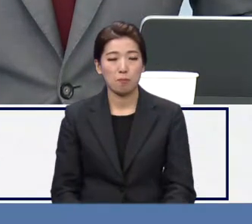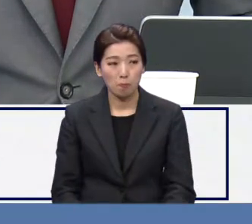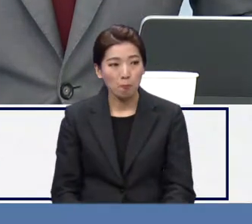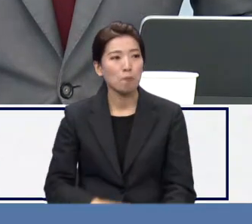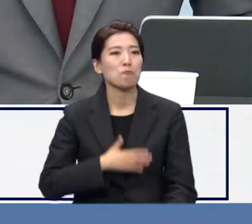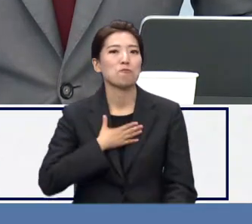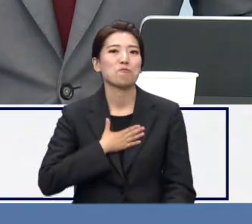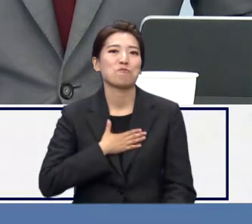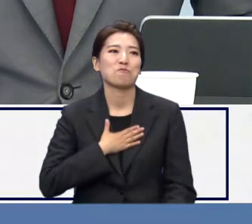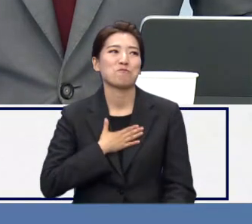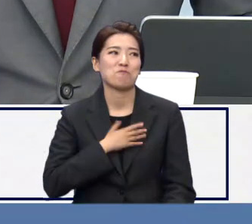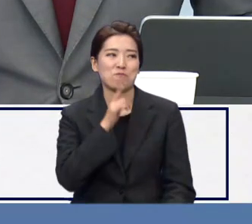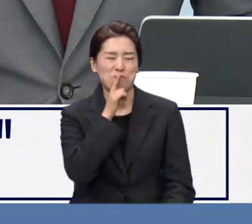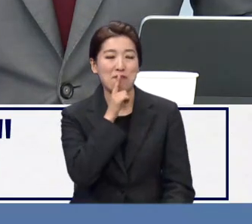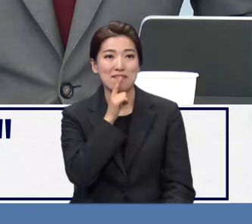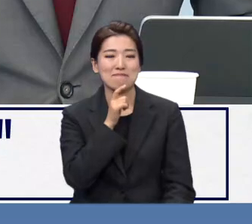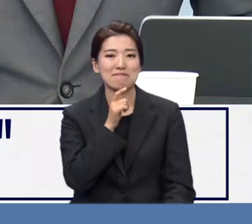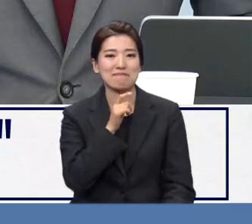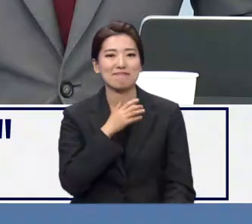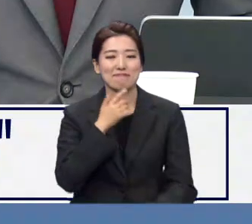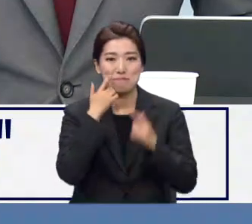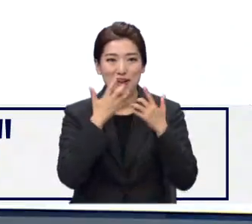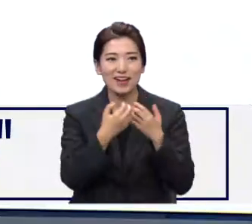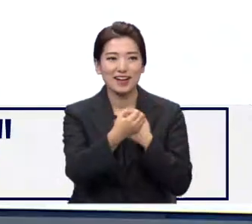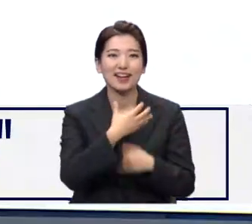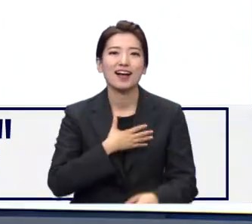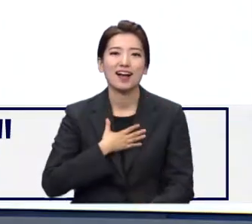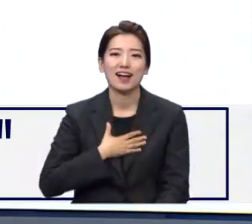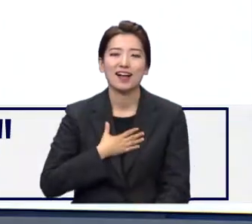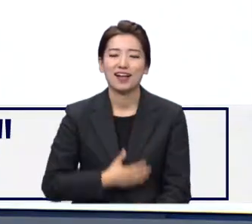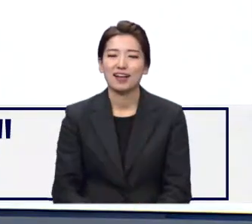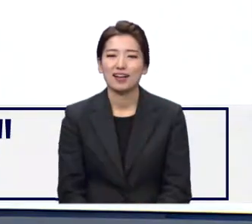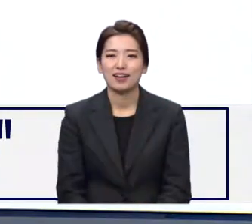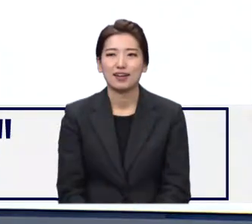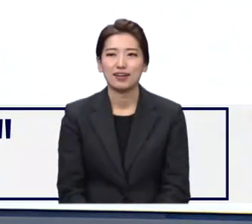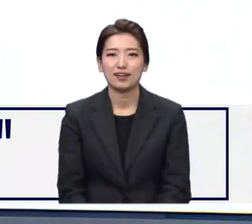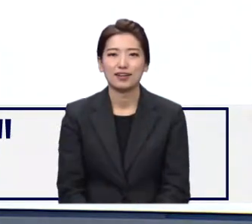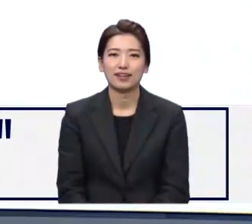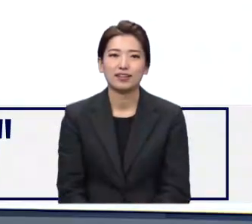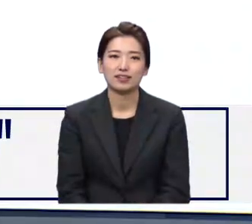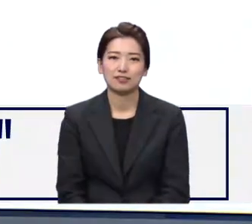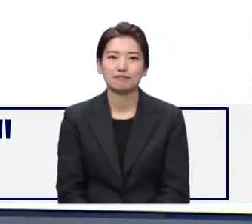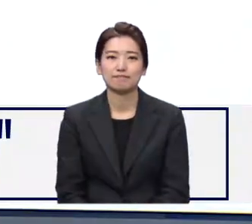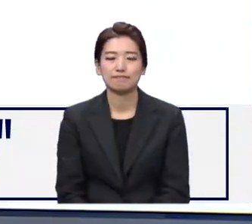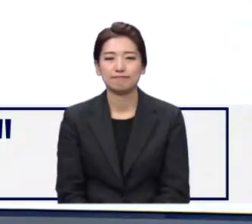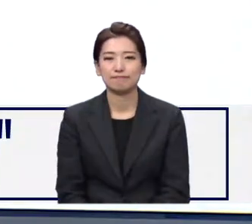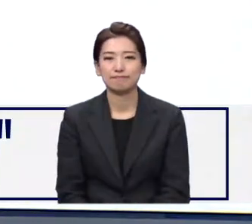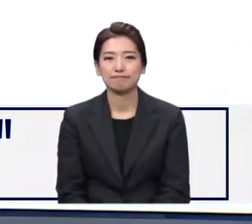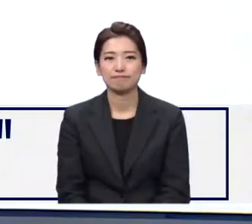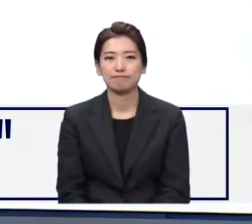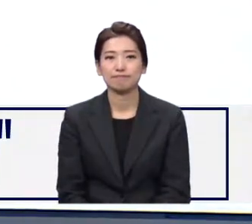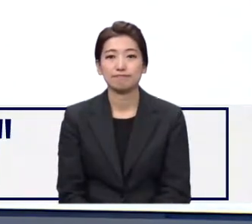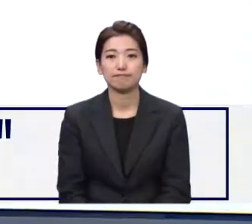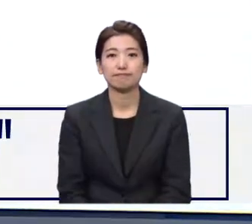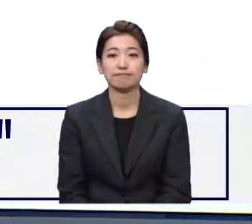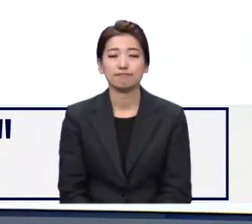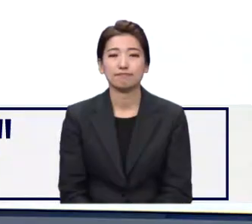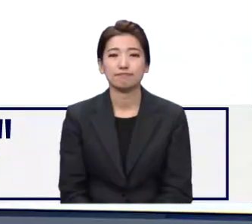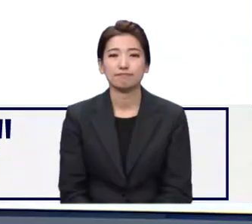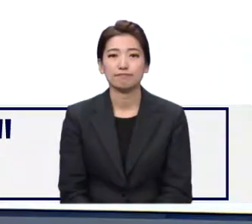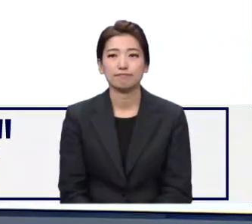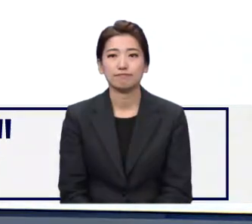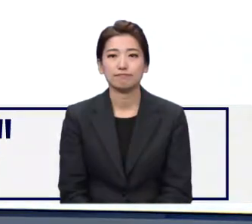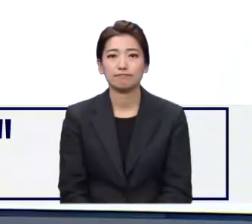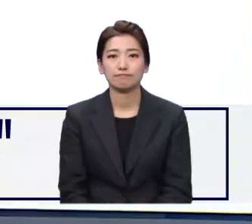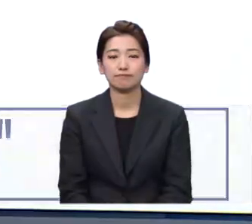한방을 또 하셨어요네 알겠습니다 아 또 그렇게 지금 일단 국민의 힘에서는 보고 있다라는 겁니다네